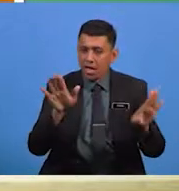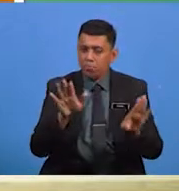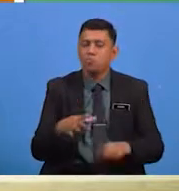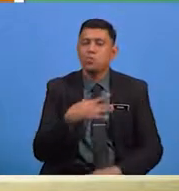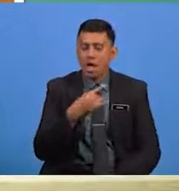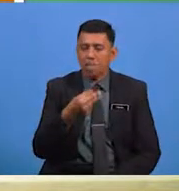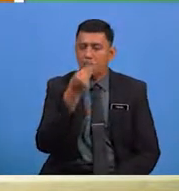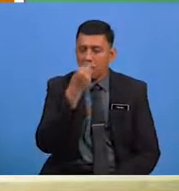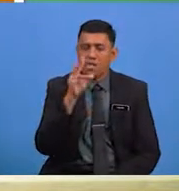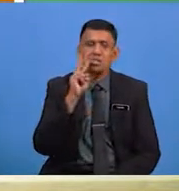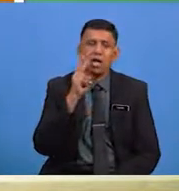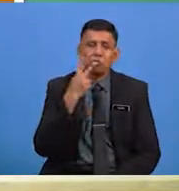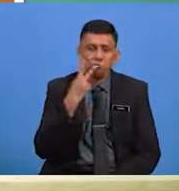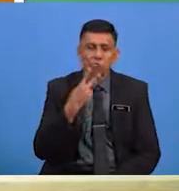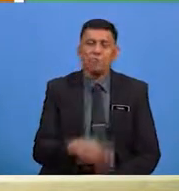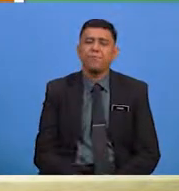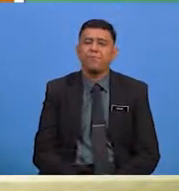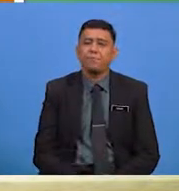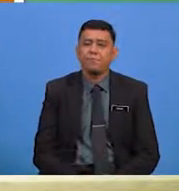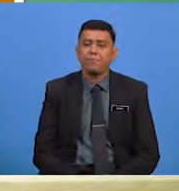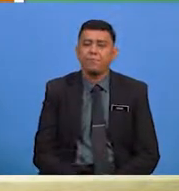tidak suka makan sayur.